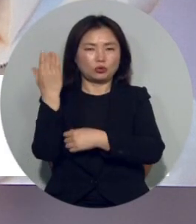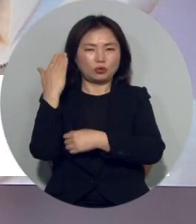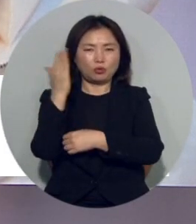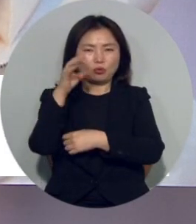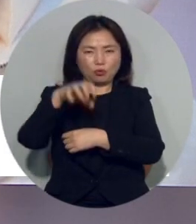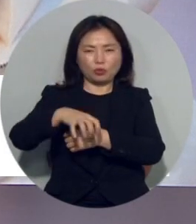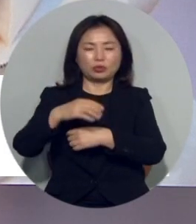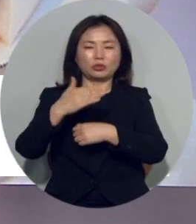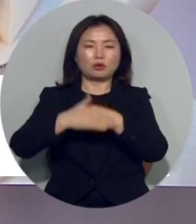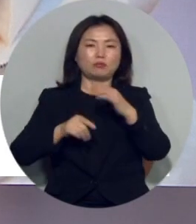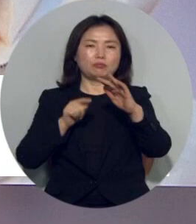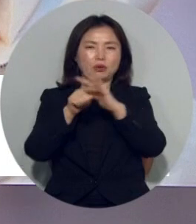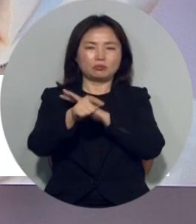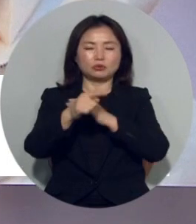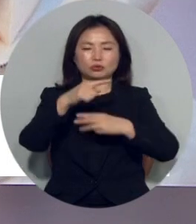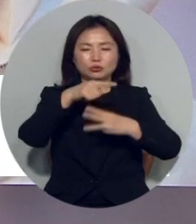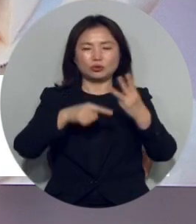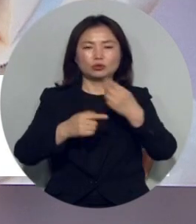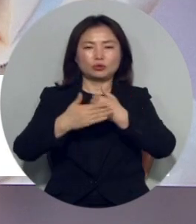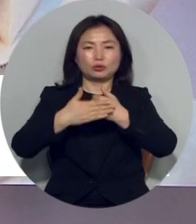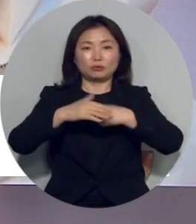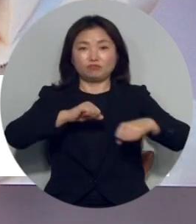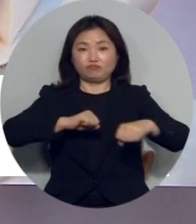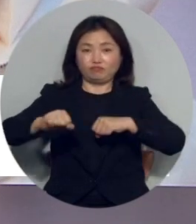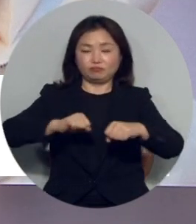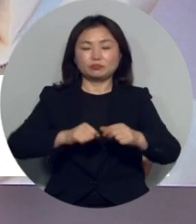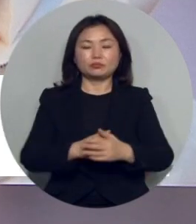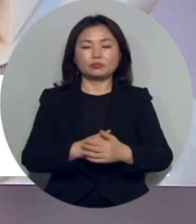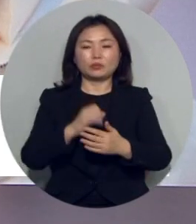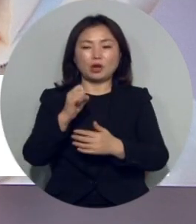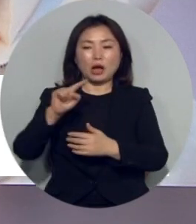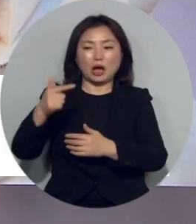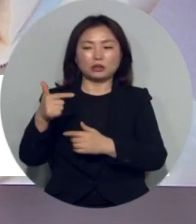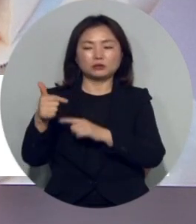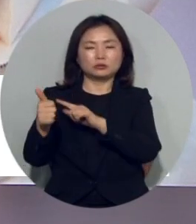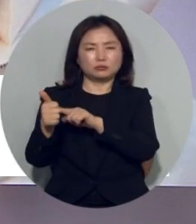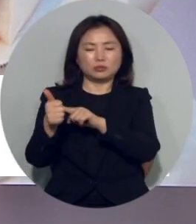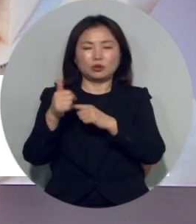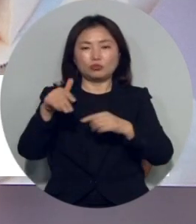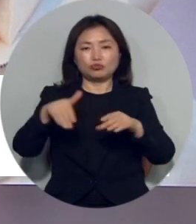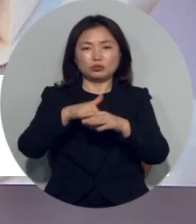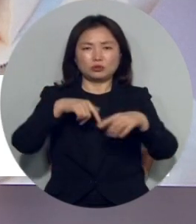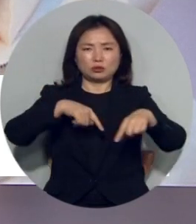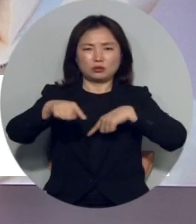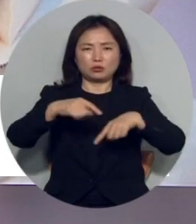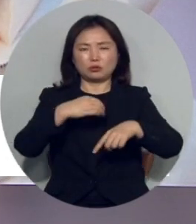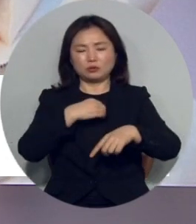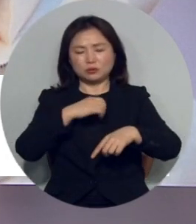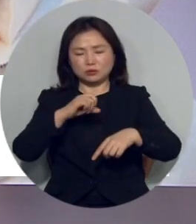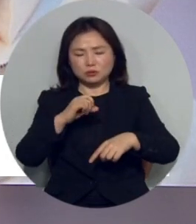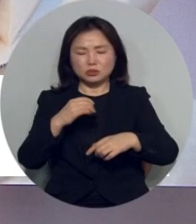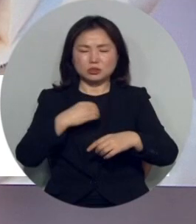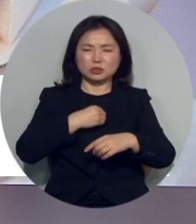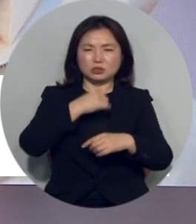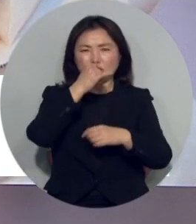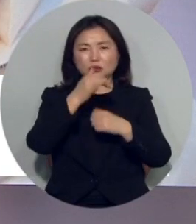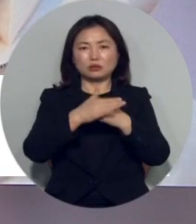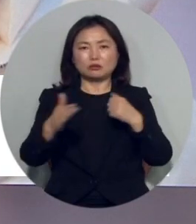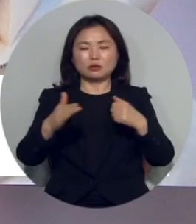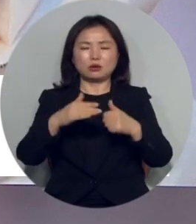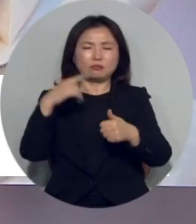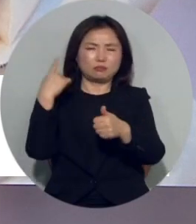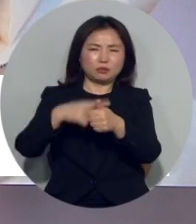찾아 윤석열 후보 지원 유세를 펼쳤습니다. 안철수 대표는 문재인 정권이 위기를 자초했다고 강하게